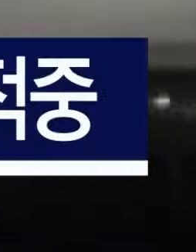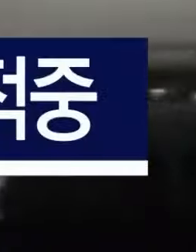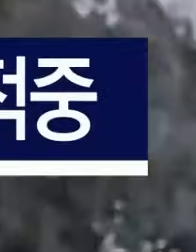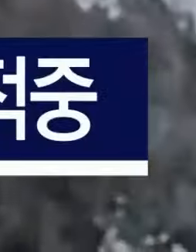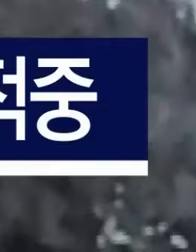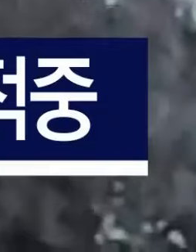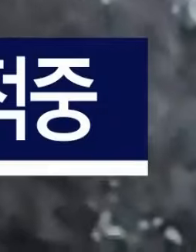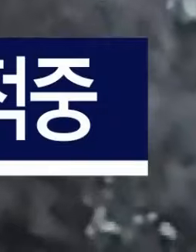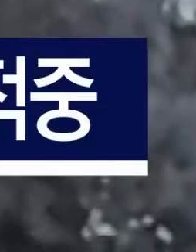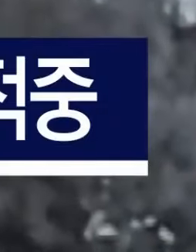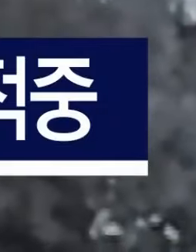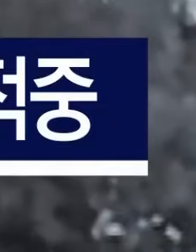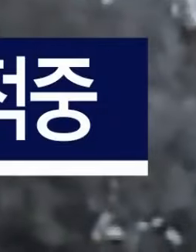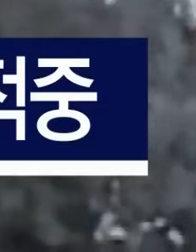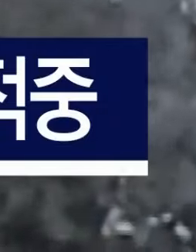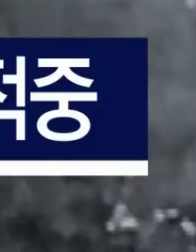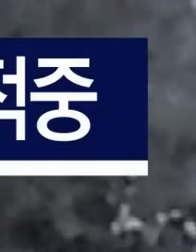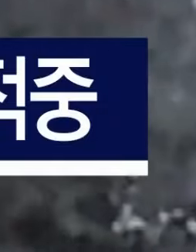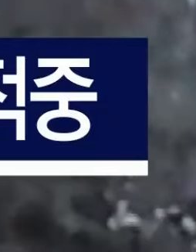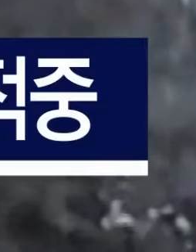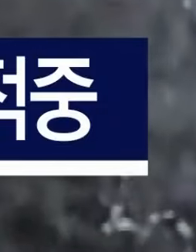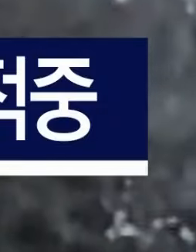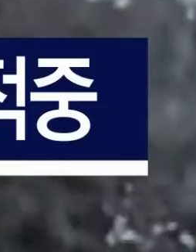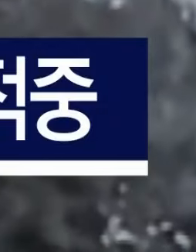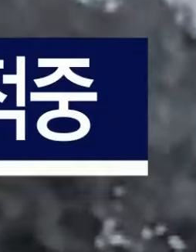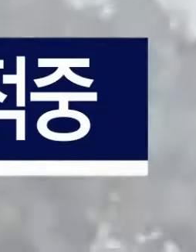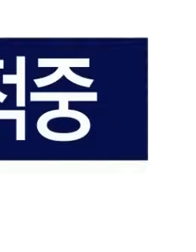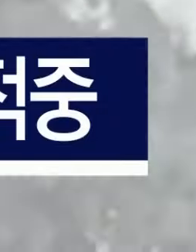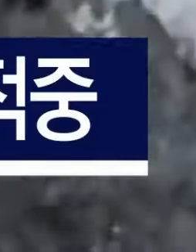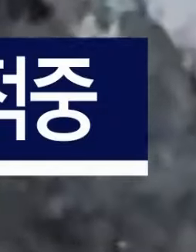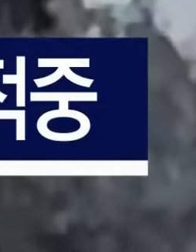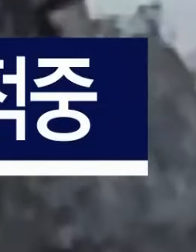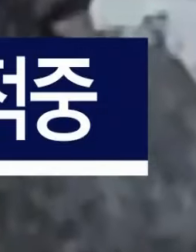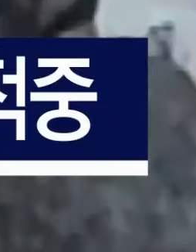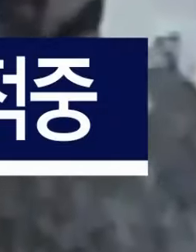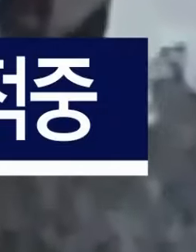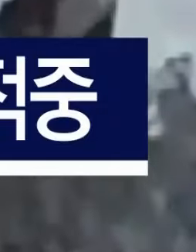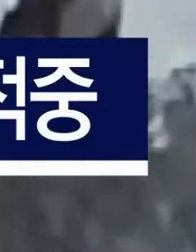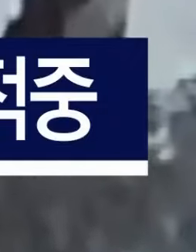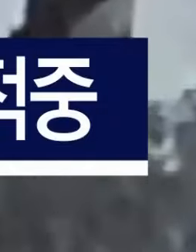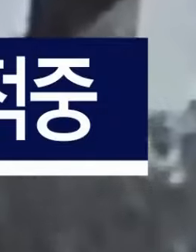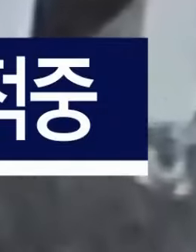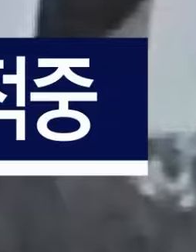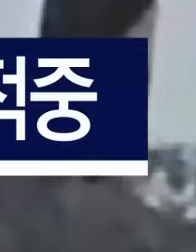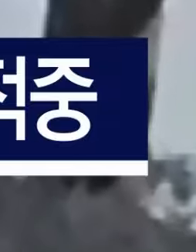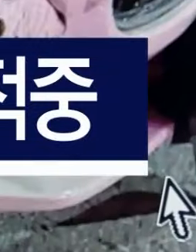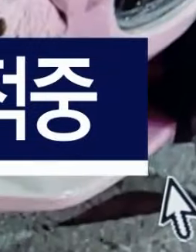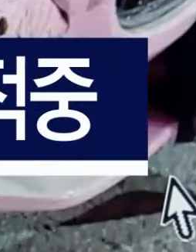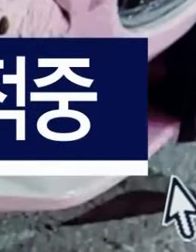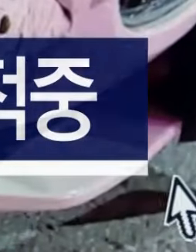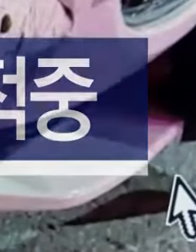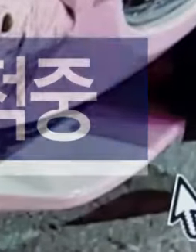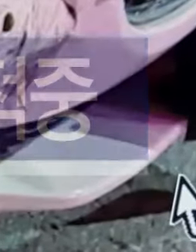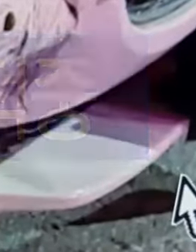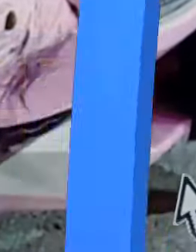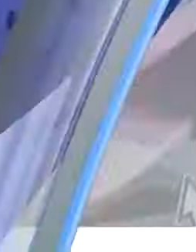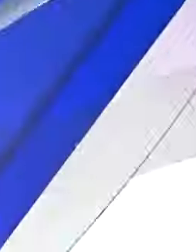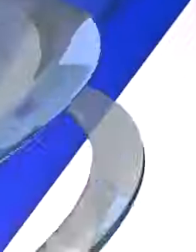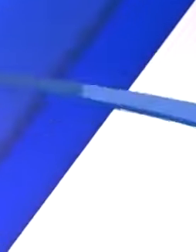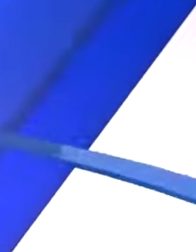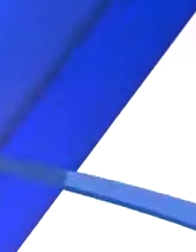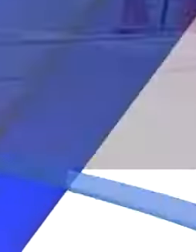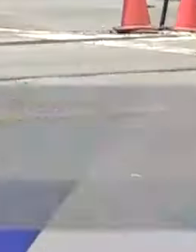외제차 뺑소니 사건의 운전자 신원이 파악됐습니다. 경찰은 달아난 운전자를 뒤쫓기 위해 대규모 인력을 투입했습니다.